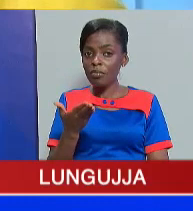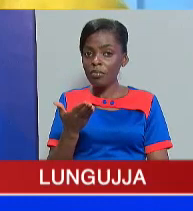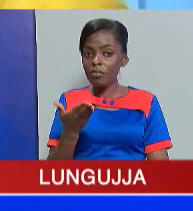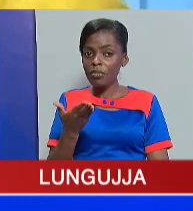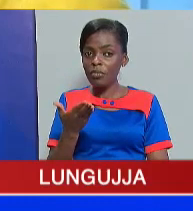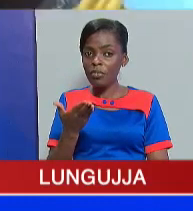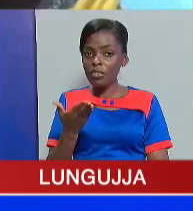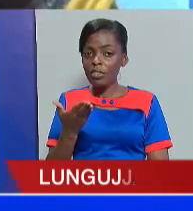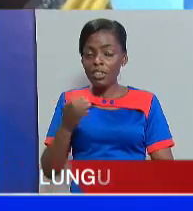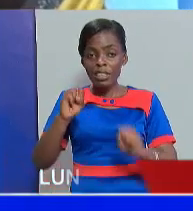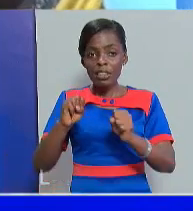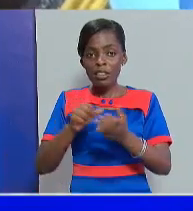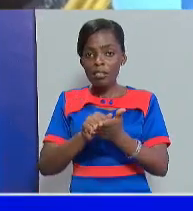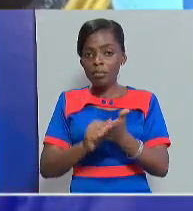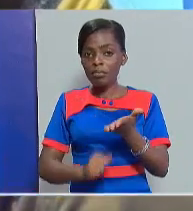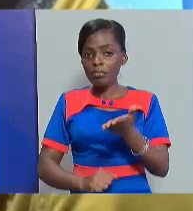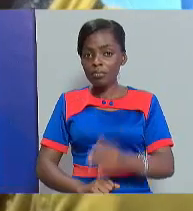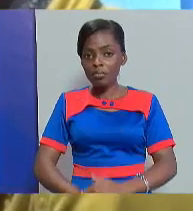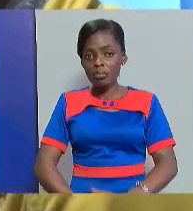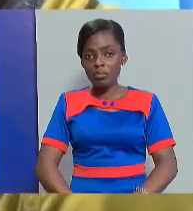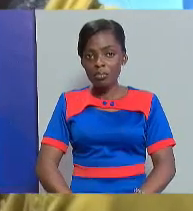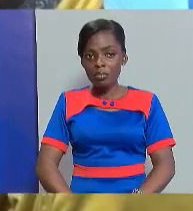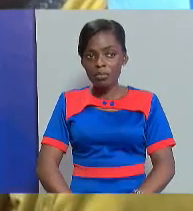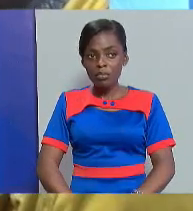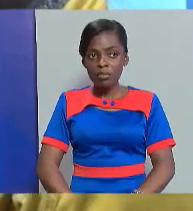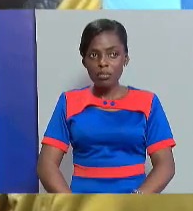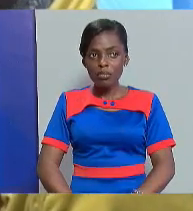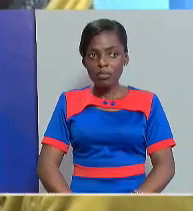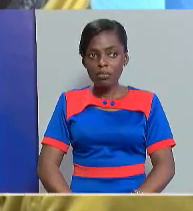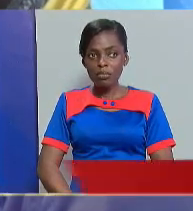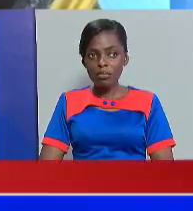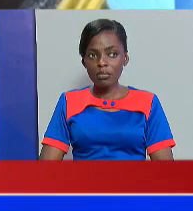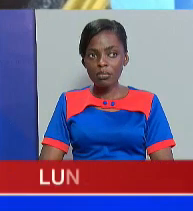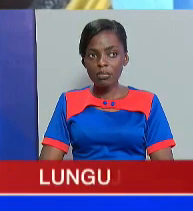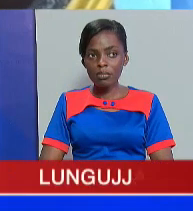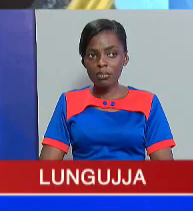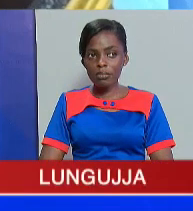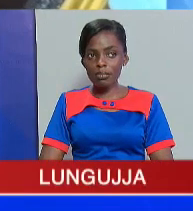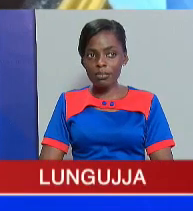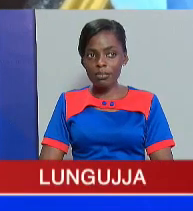jitekenga mu nature nokujula kwayo kutunula binje bitabibawo